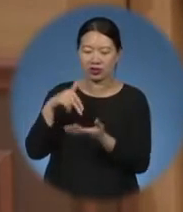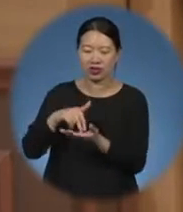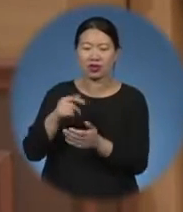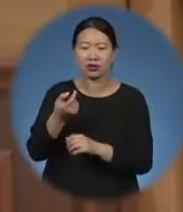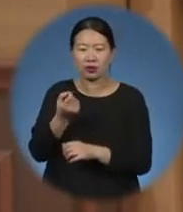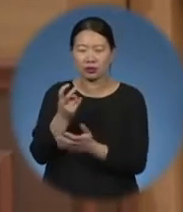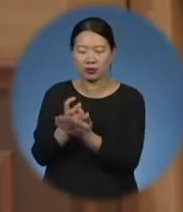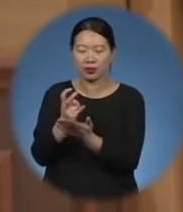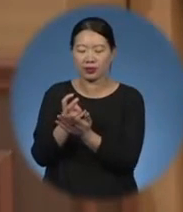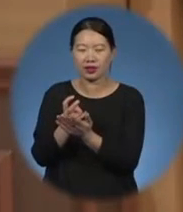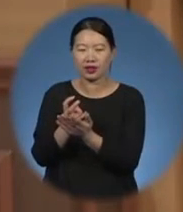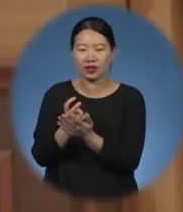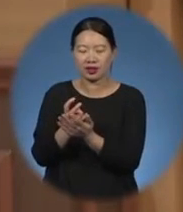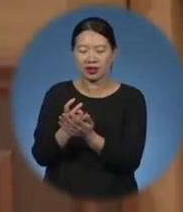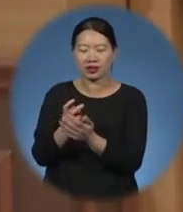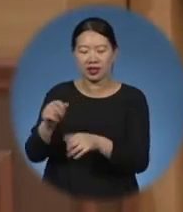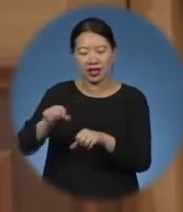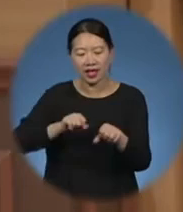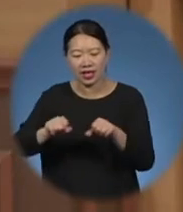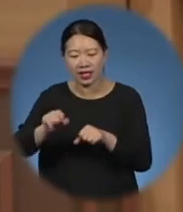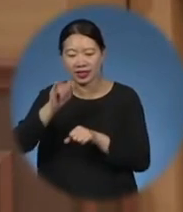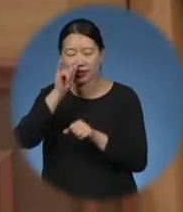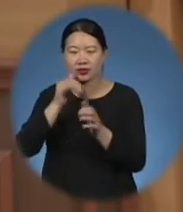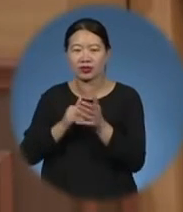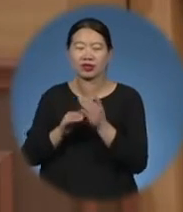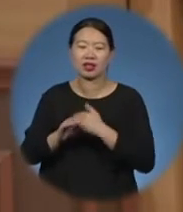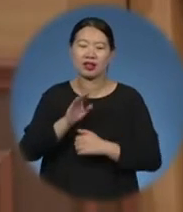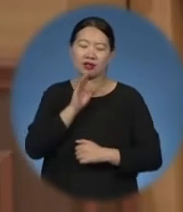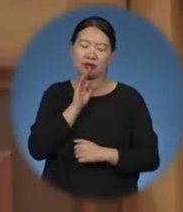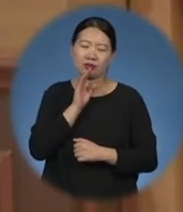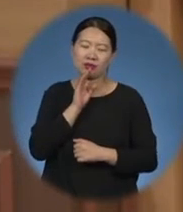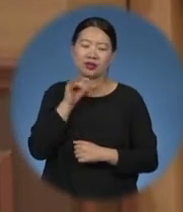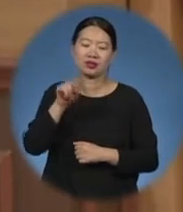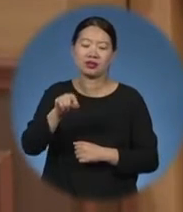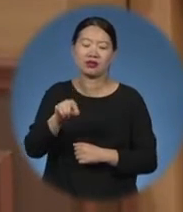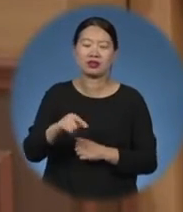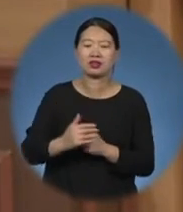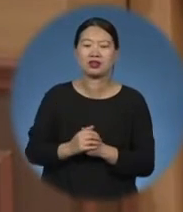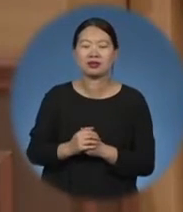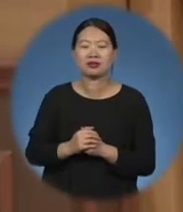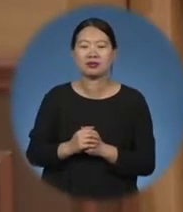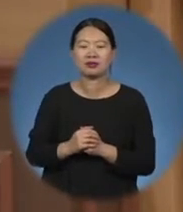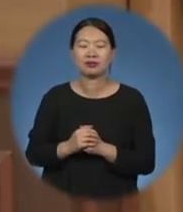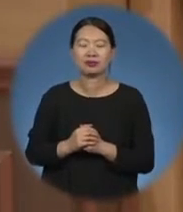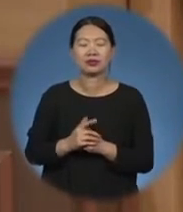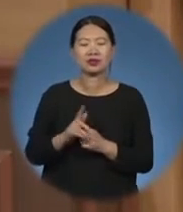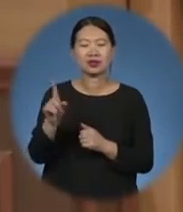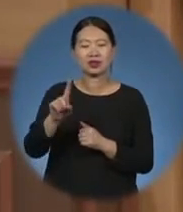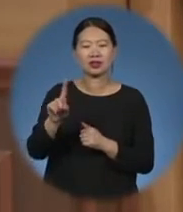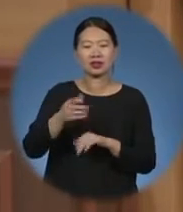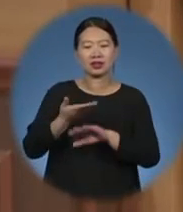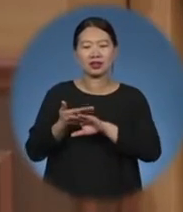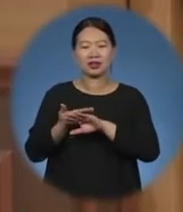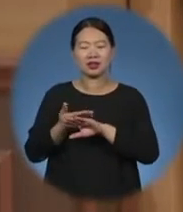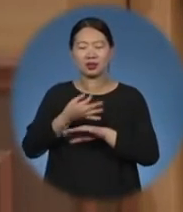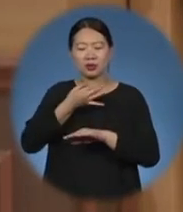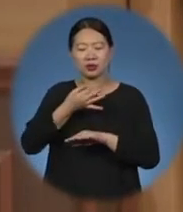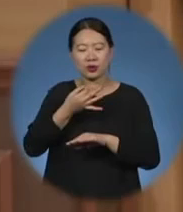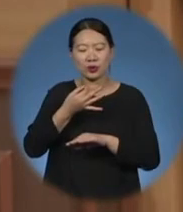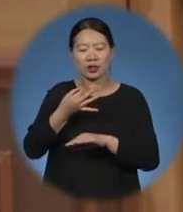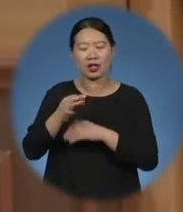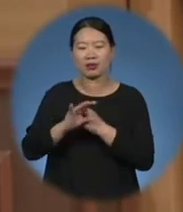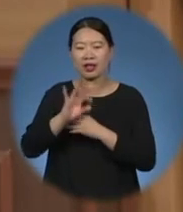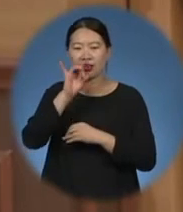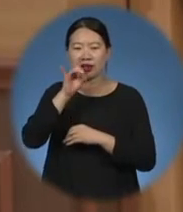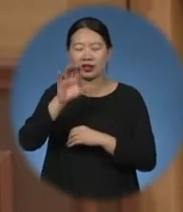법적인 제도적인 장치를 좀 해가지고 정말 그게 뭐 어떤 다른 목적을 가지고 하면 안 되겠습니다만